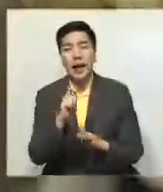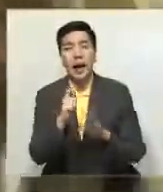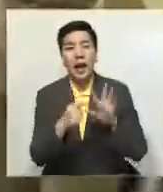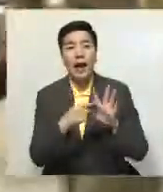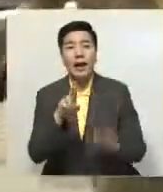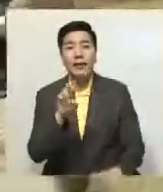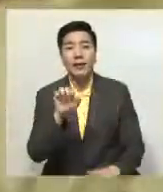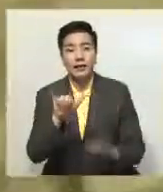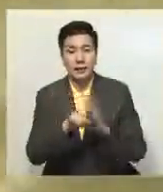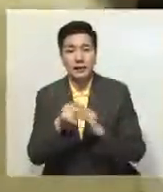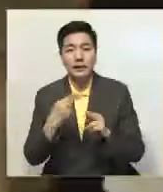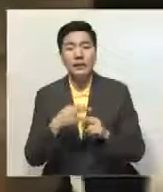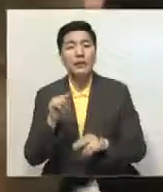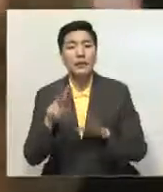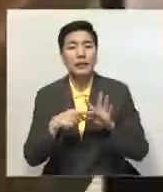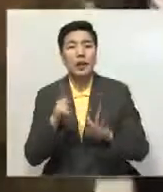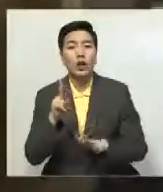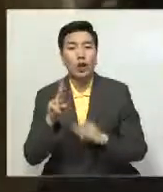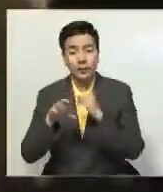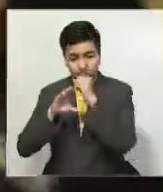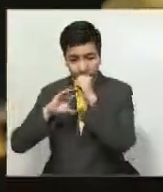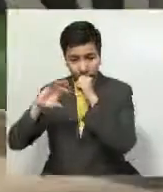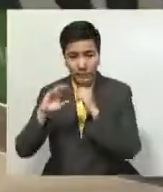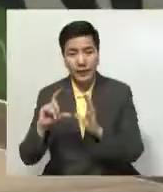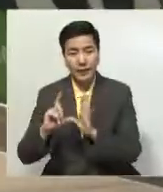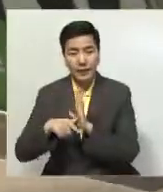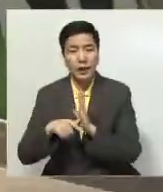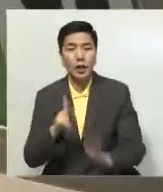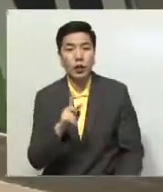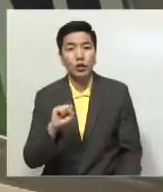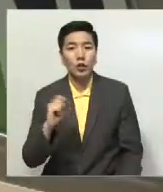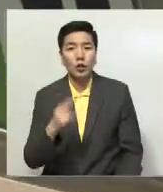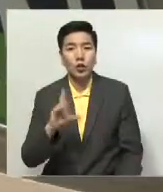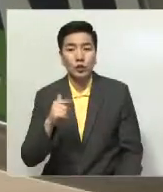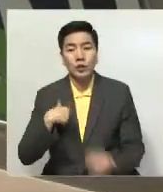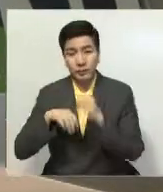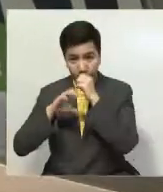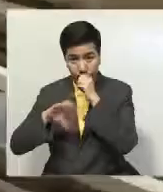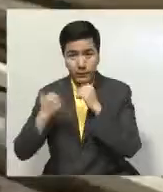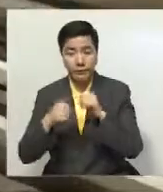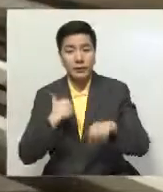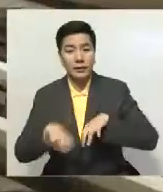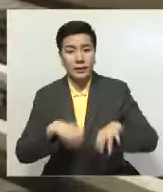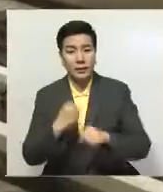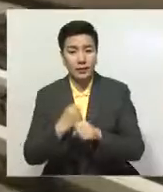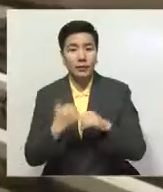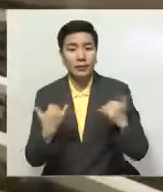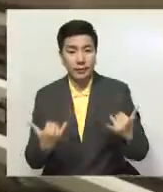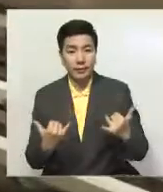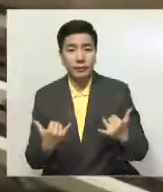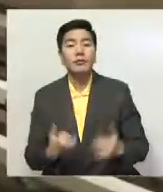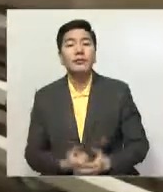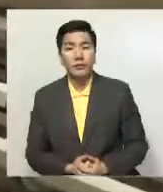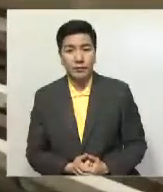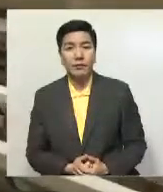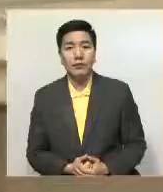ารีค่ะของคุณถากรตันทสิทธิ์เลขาธิการคณะกรรมการกิจการกระจายเสียงกิจการโทรทัศน์และกิจการโทรคมนาคมแห่ง